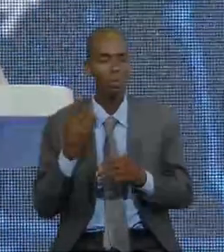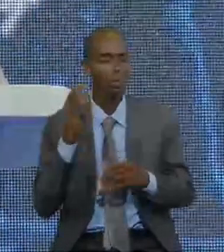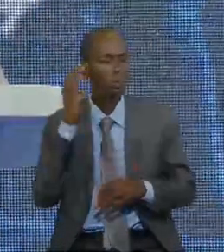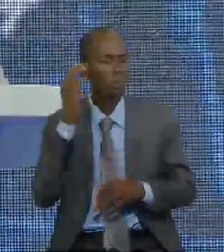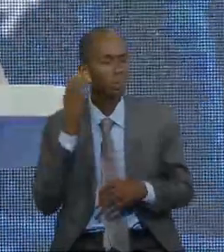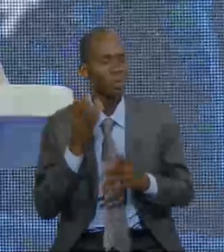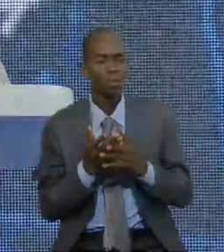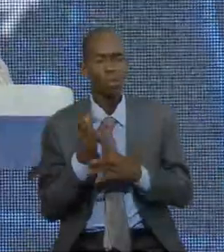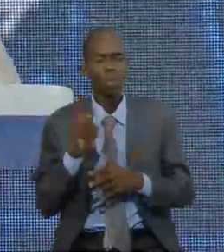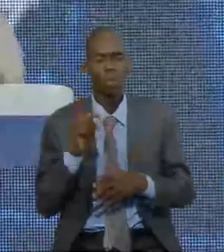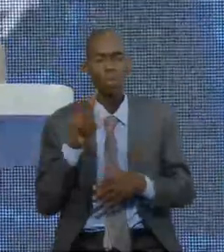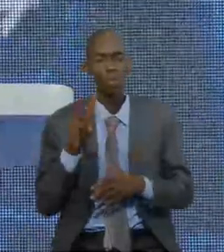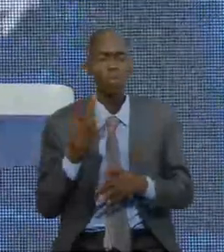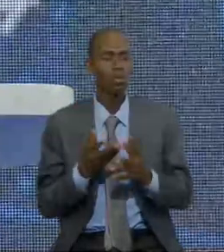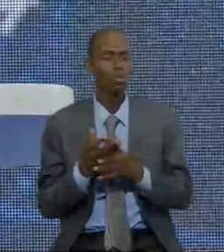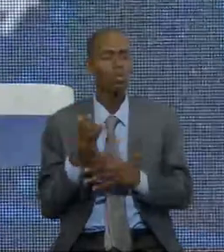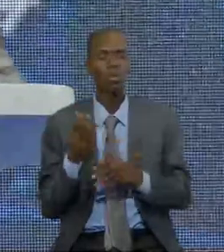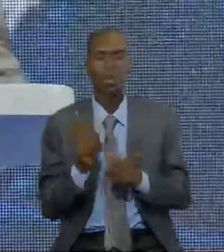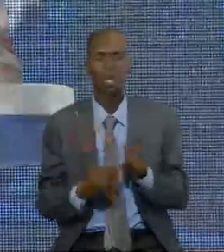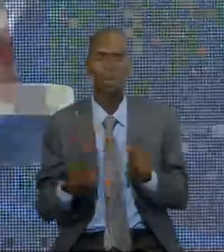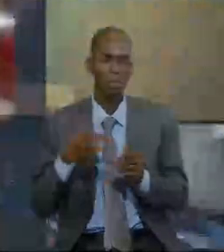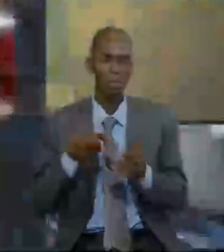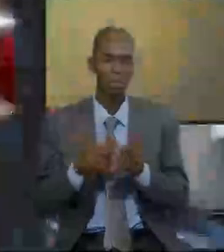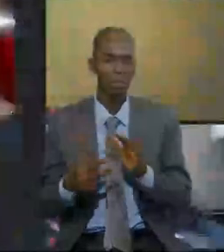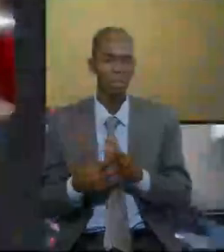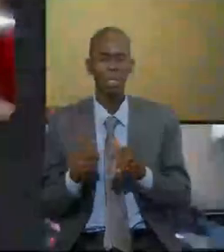partout à la télévision